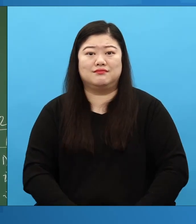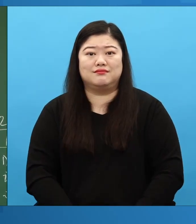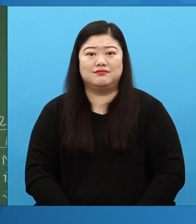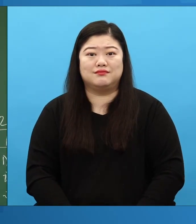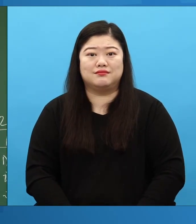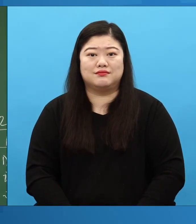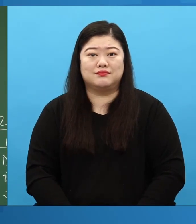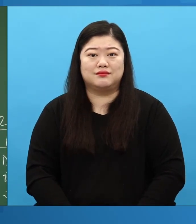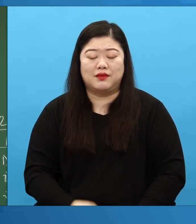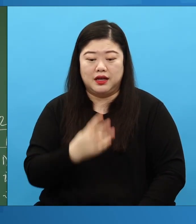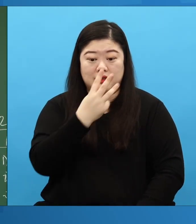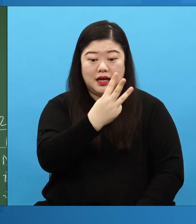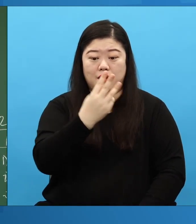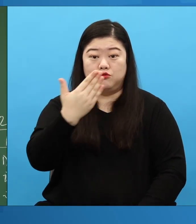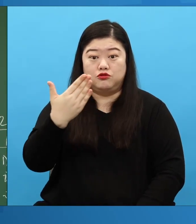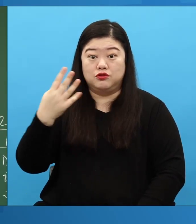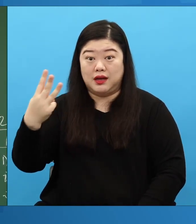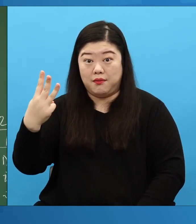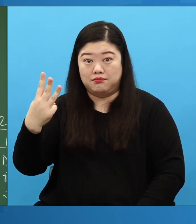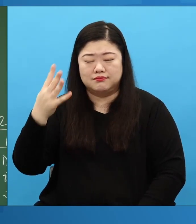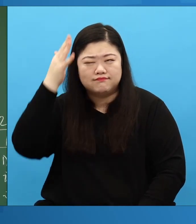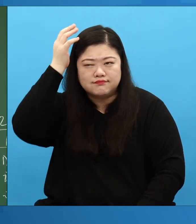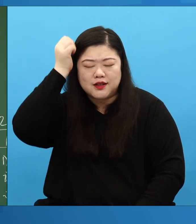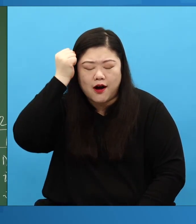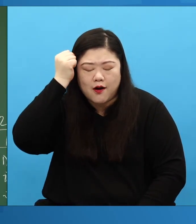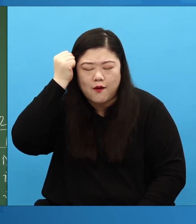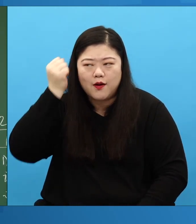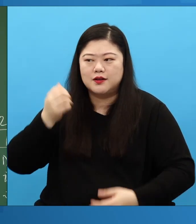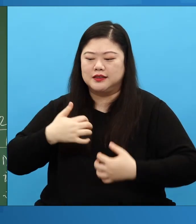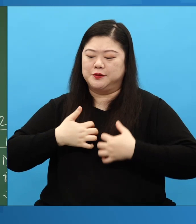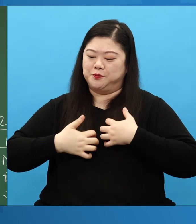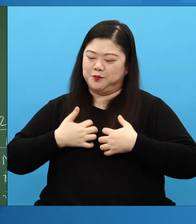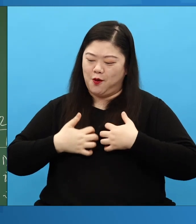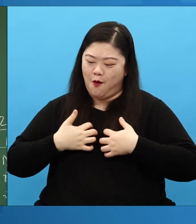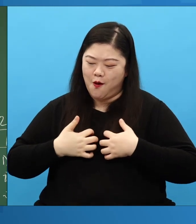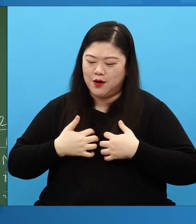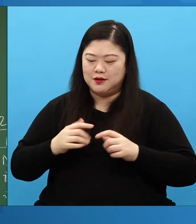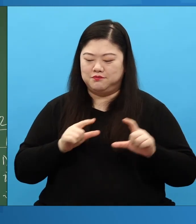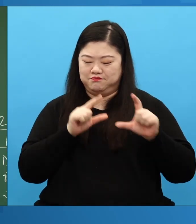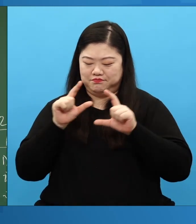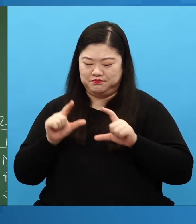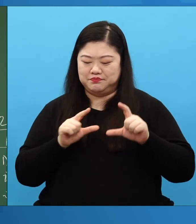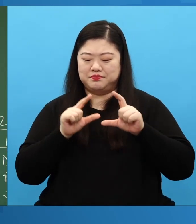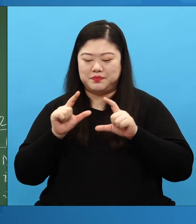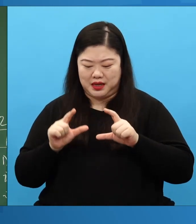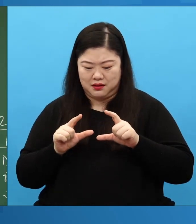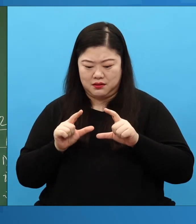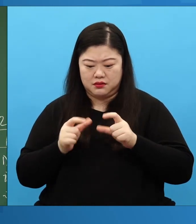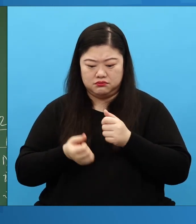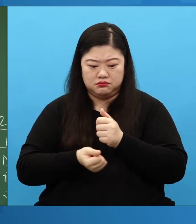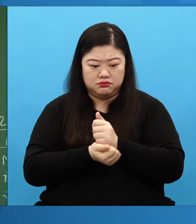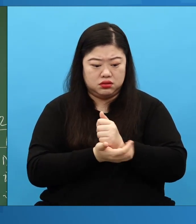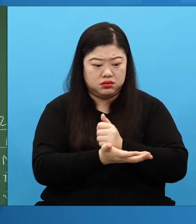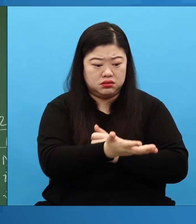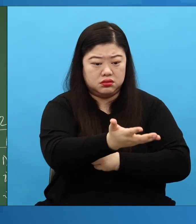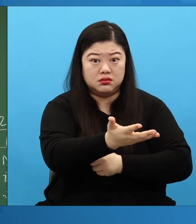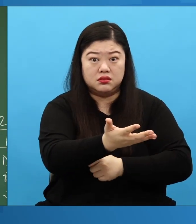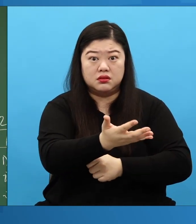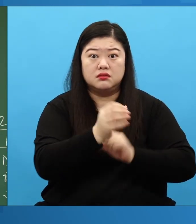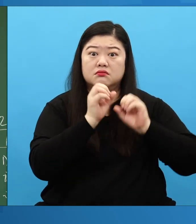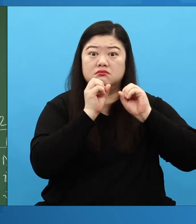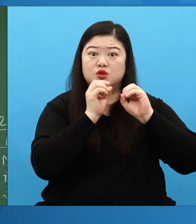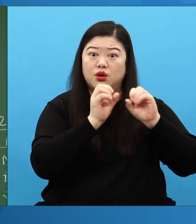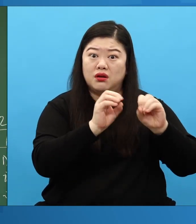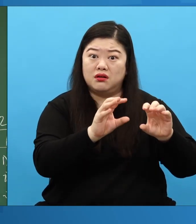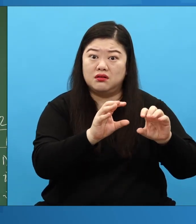받아들이고 전달하고 그게 기도입니다. It is to accept this, to transmit this. This is prayer. 하나님을 향해서 이 축복을 누리고 전달하고. To enjoy